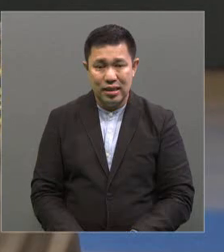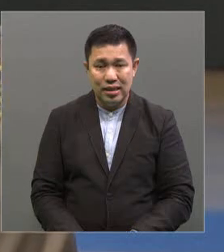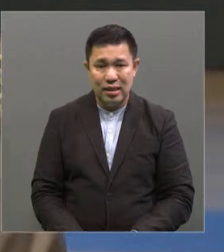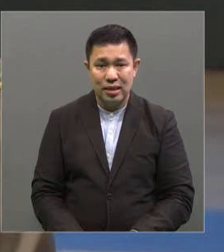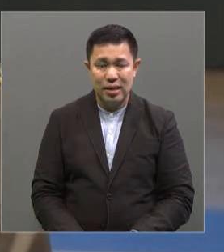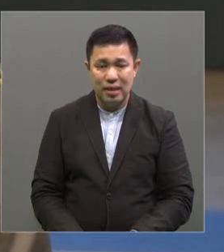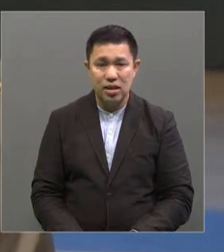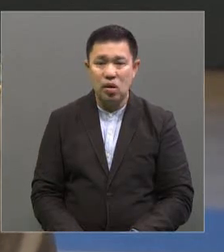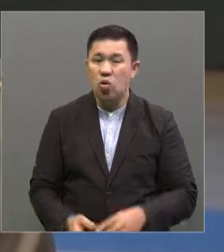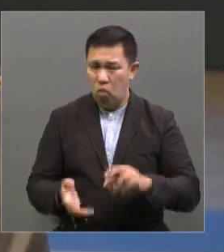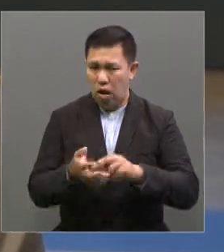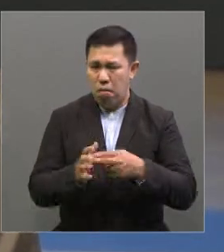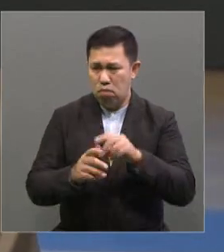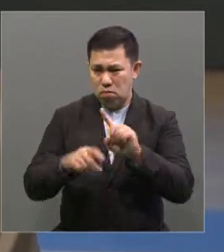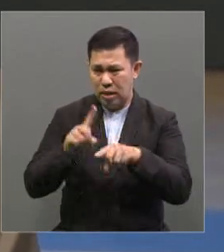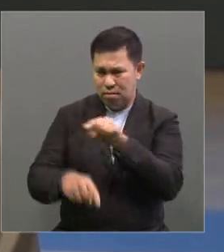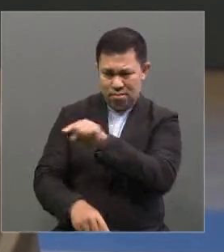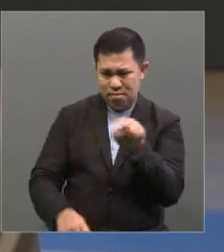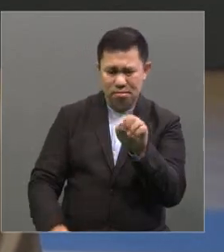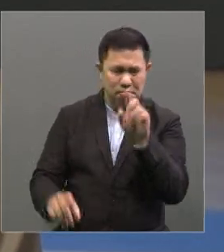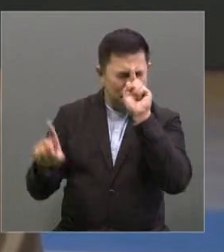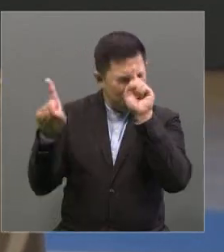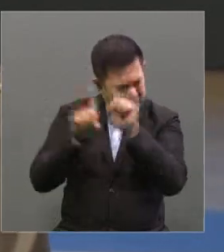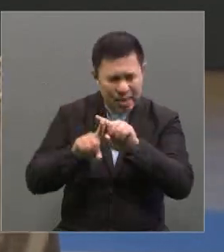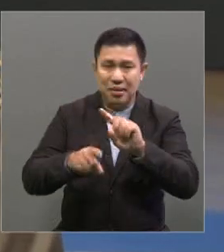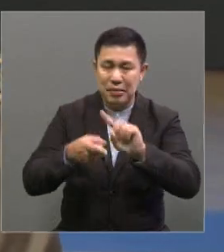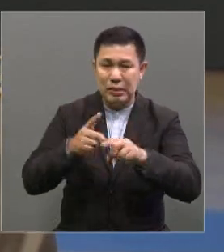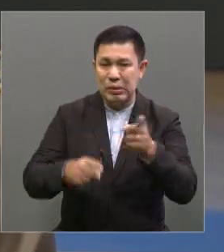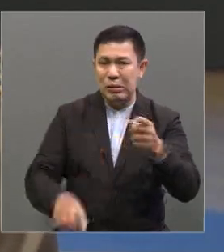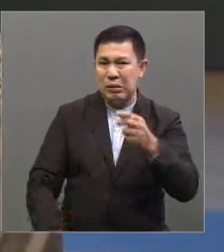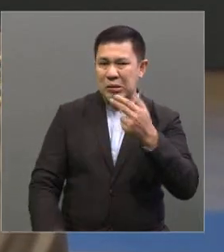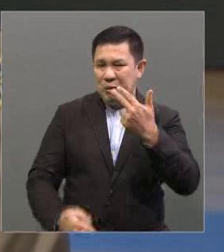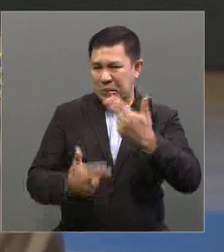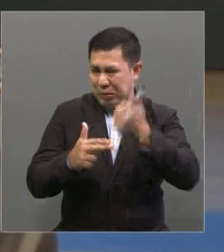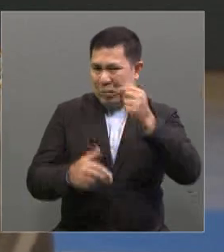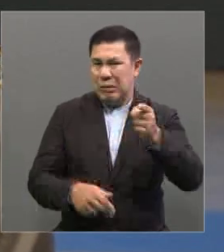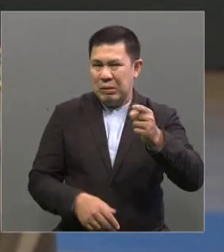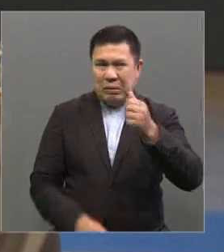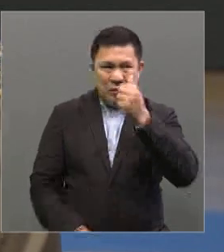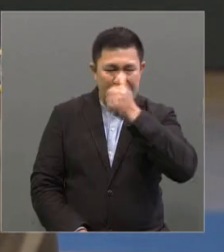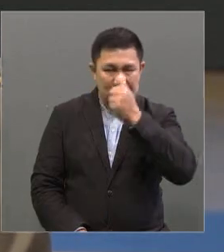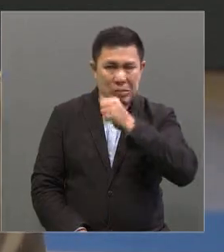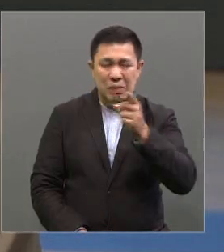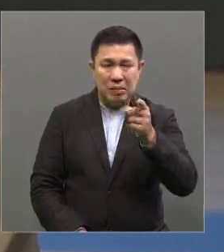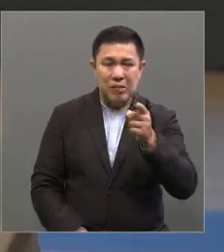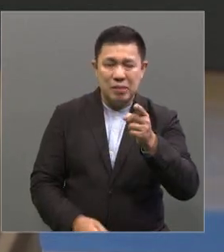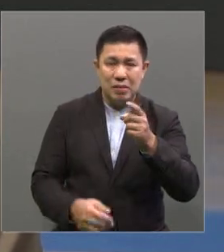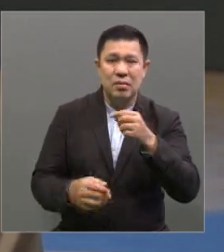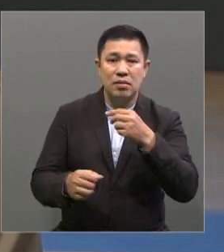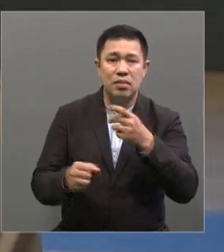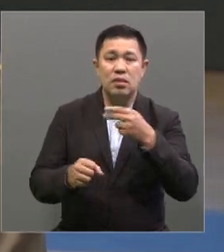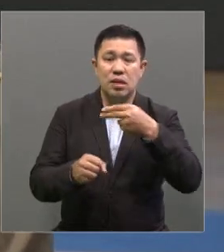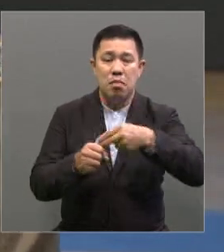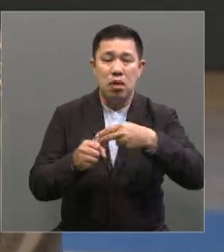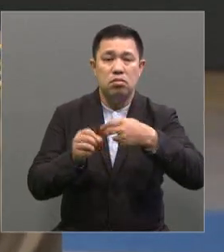กลุ่มเดียวกันนะครับซึ่งเรียกว่าเป็นขายใหญ่หรือเป็นผู้มีอิทธิพลทางเรื่องของน้ำมันเถื่อนนะครับเราก็พ